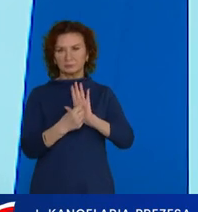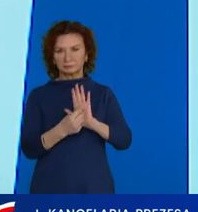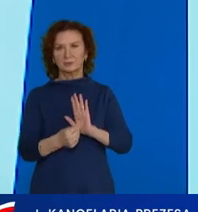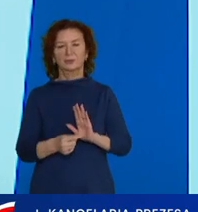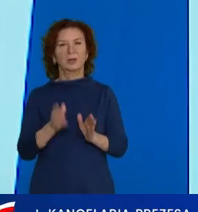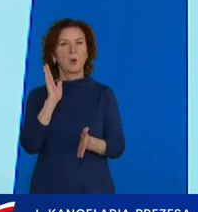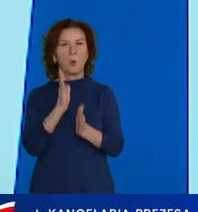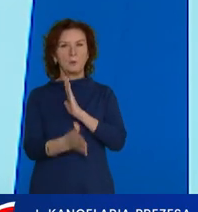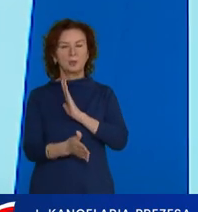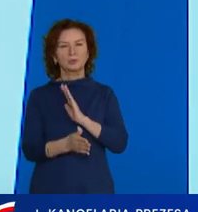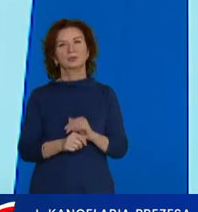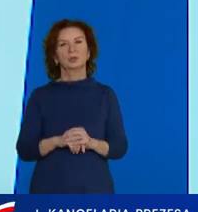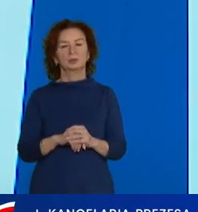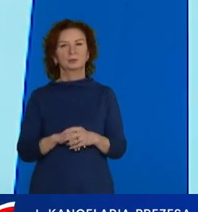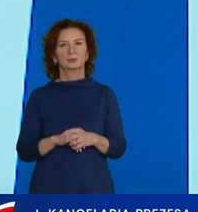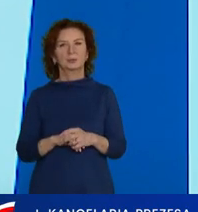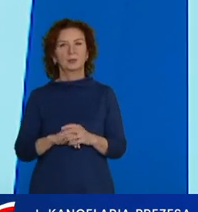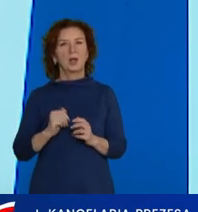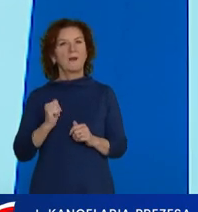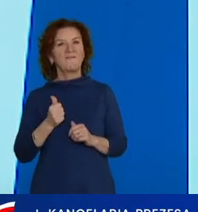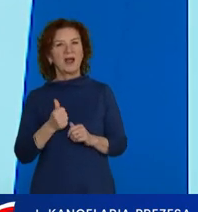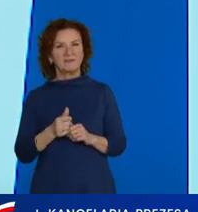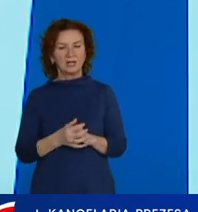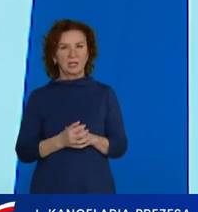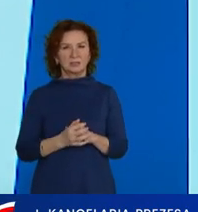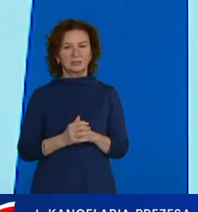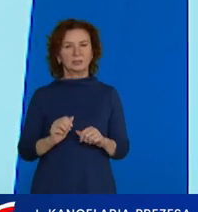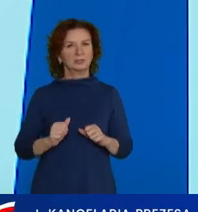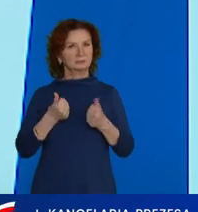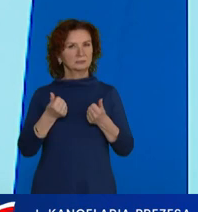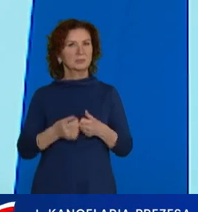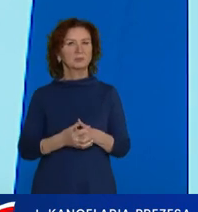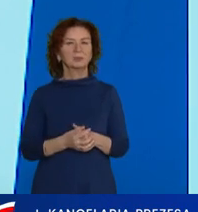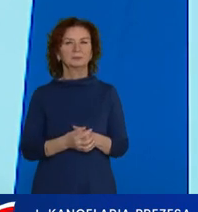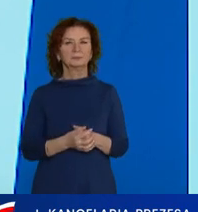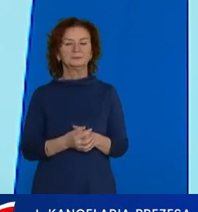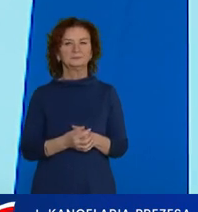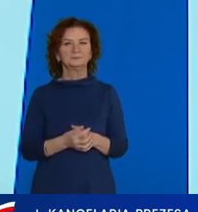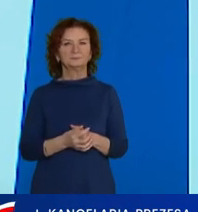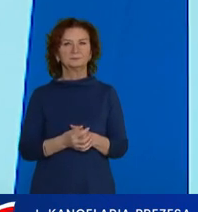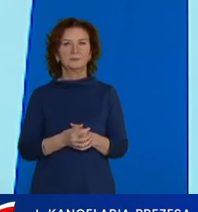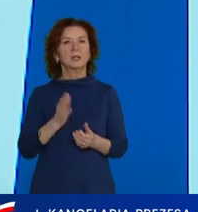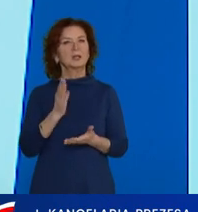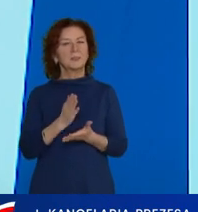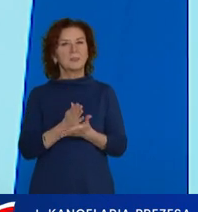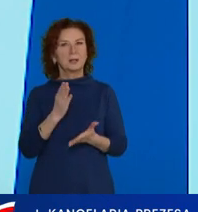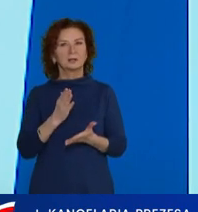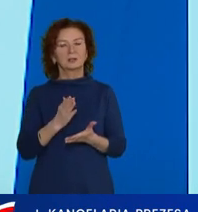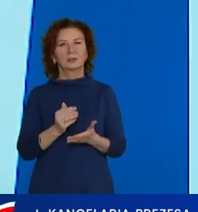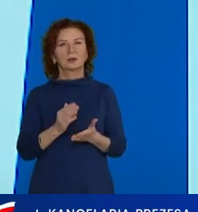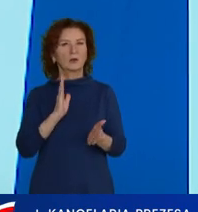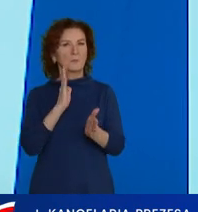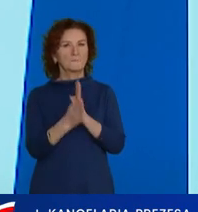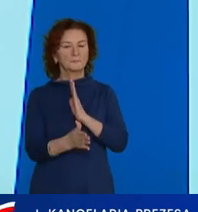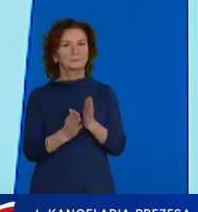uproszczoną kwalifikację polegającą na tym, że kwalifikacja będzie się wyłącznie odbywała